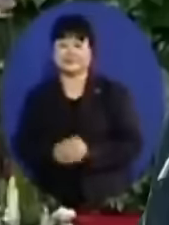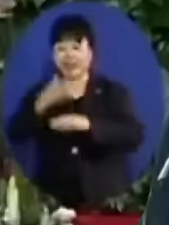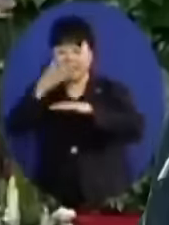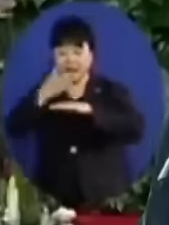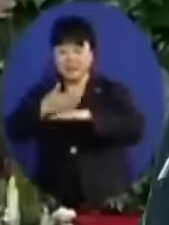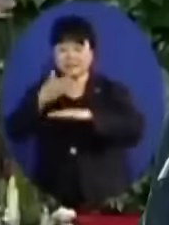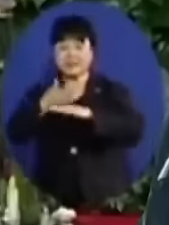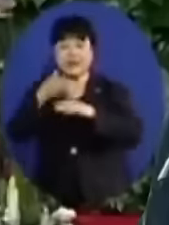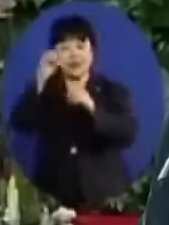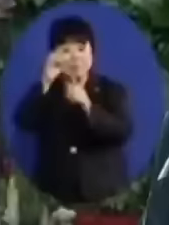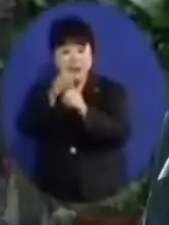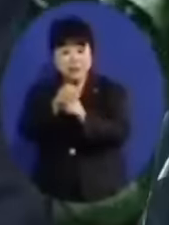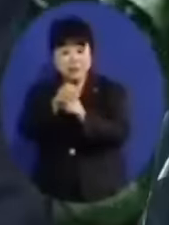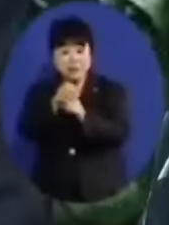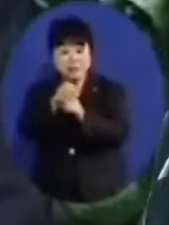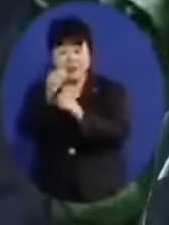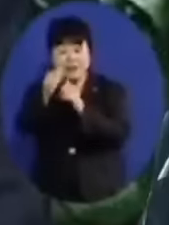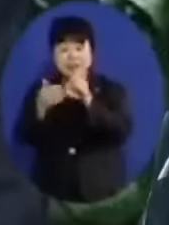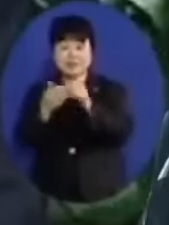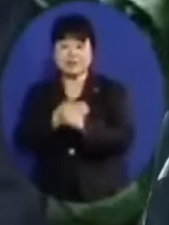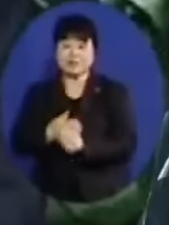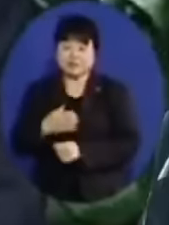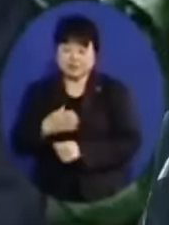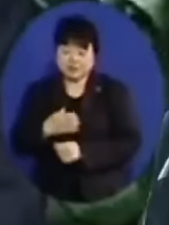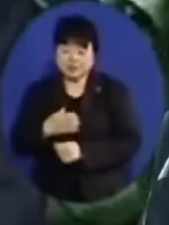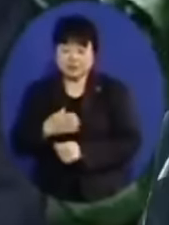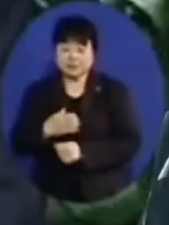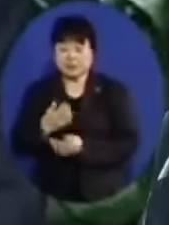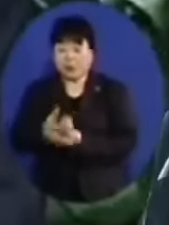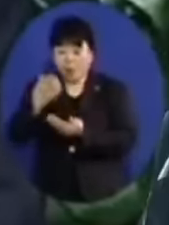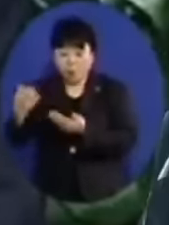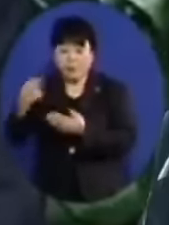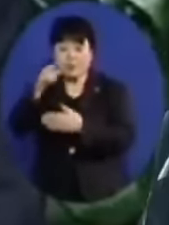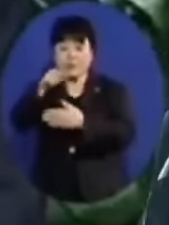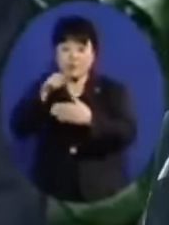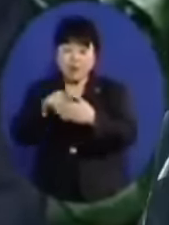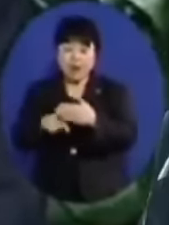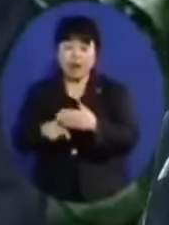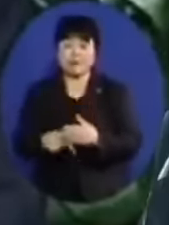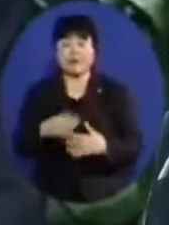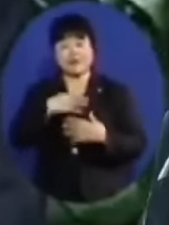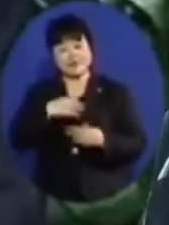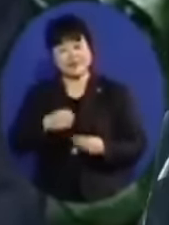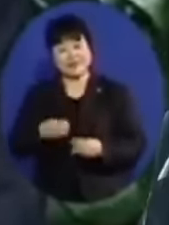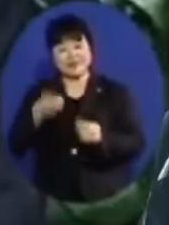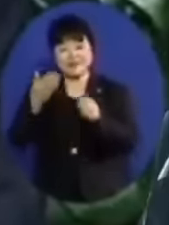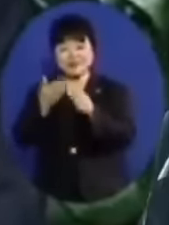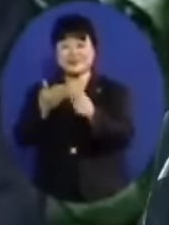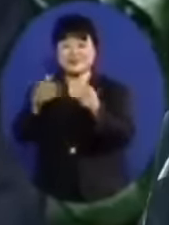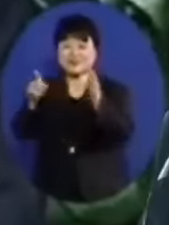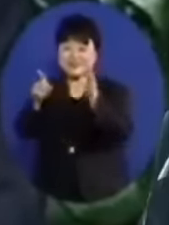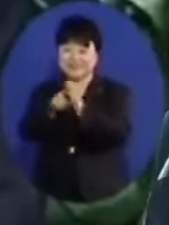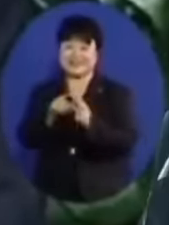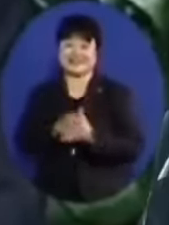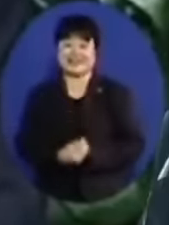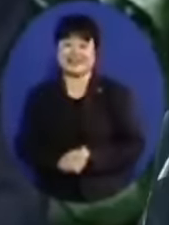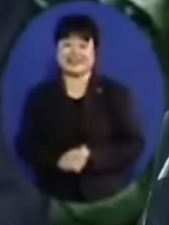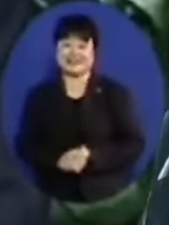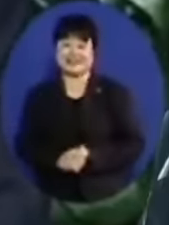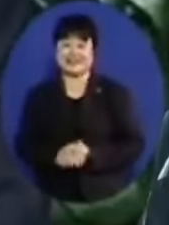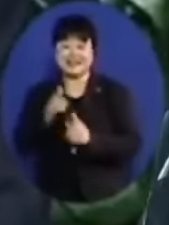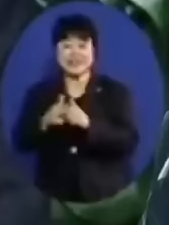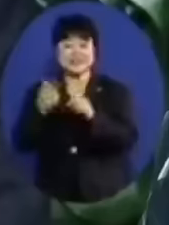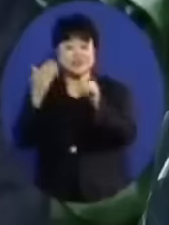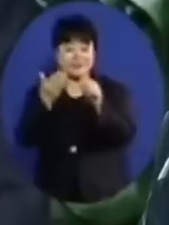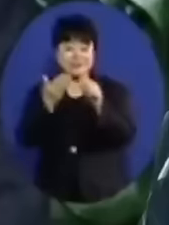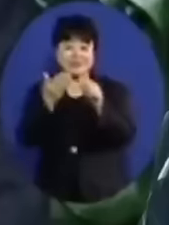감사하고 맡기면 하나님이 염려와 근심을 옮겨주시고 마음에 평안을 주신다는 것입니다. 우리